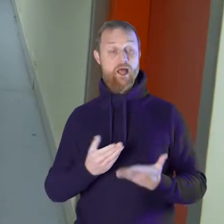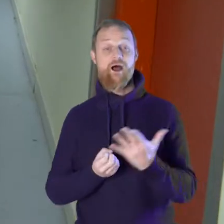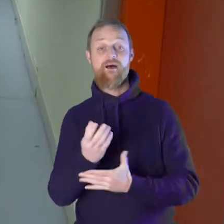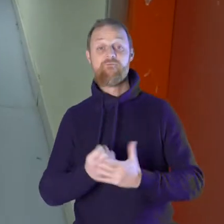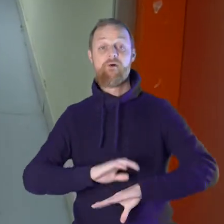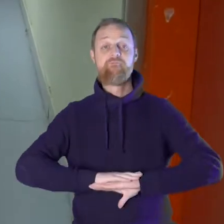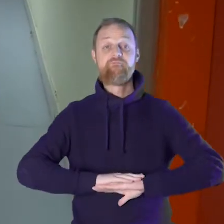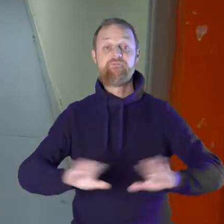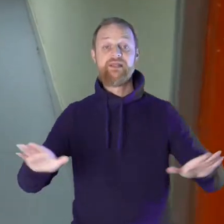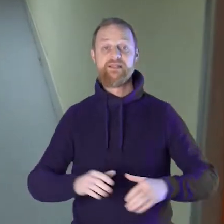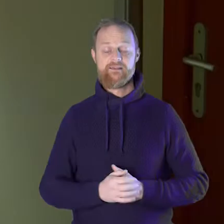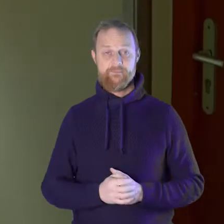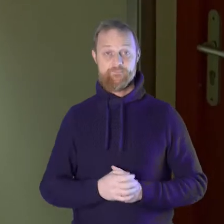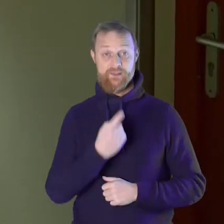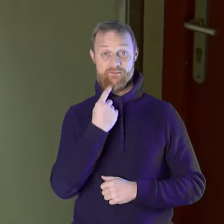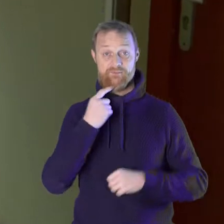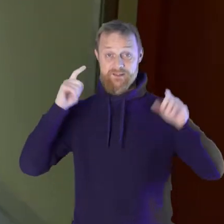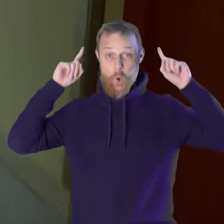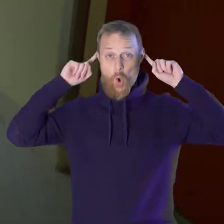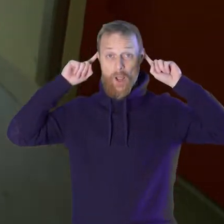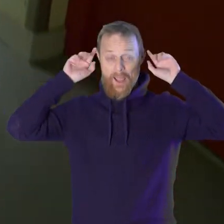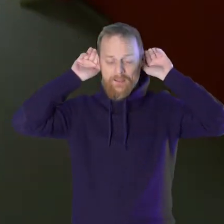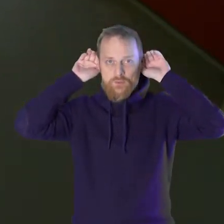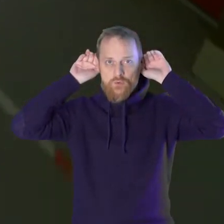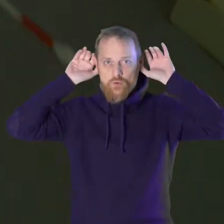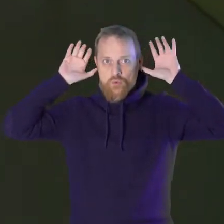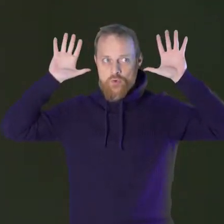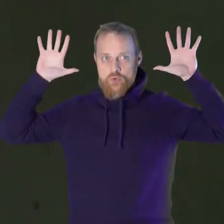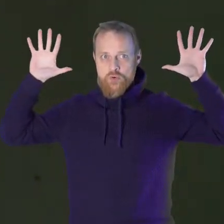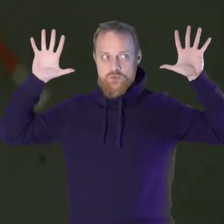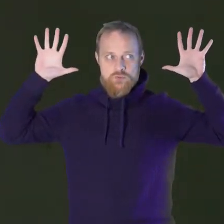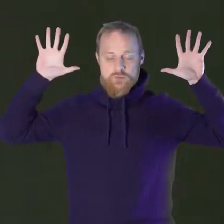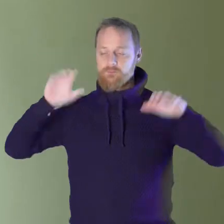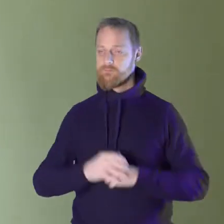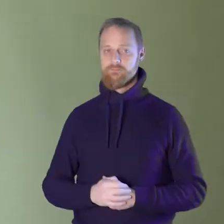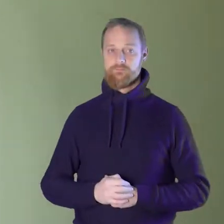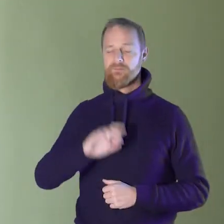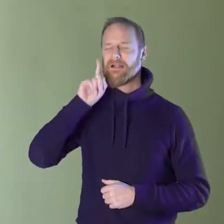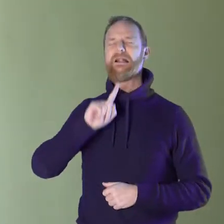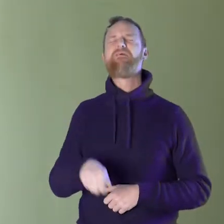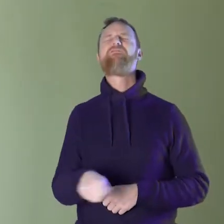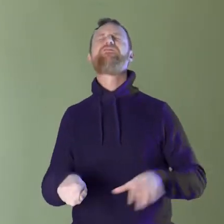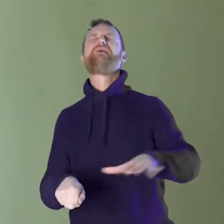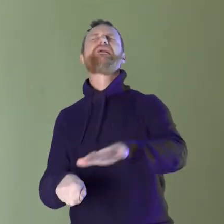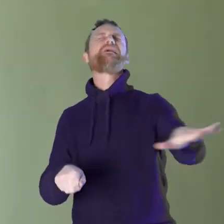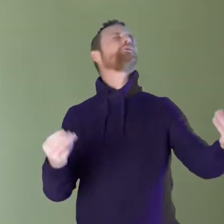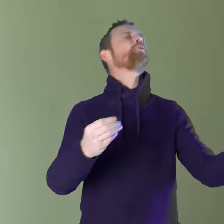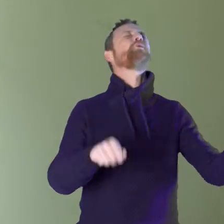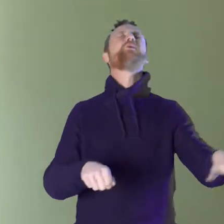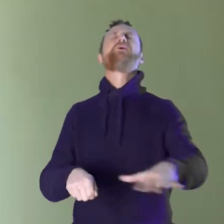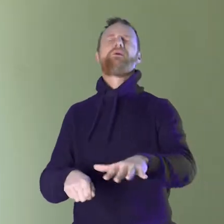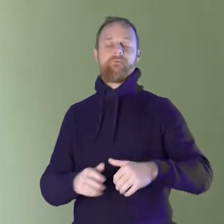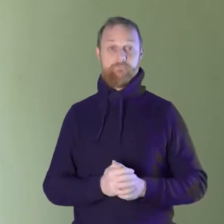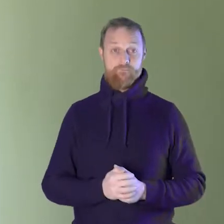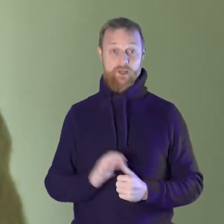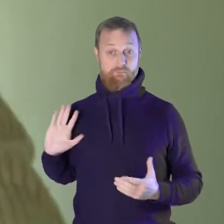Je ne vous donne plus aucune indication. Ça veut dire que ouvrez grand vos oreilles. Donc pour l'instant, on n'entend pas grand chose.